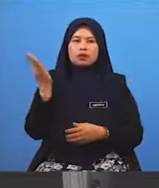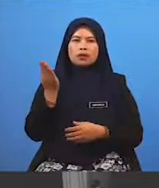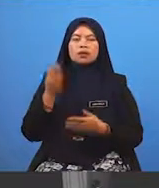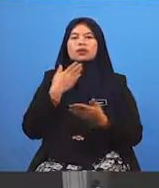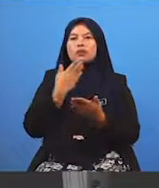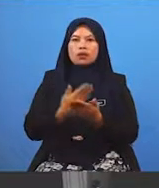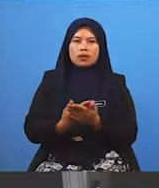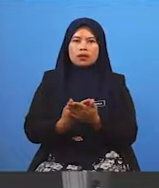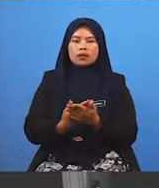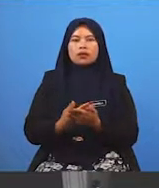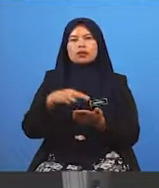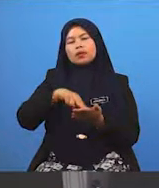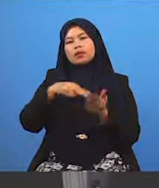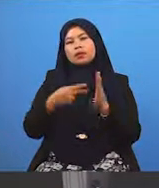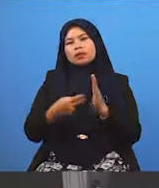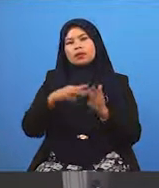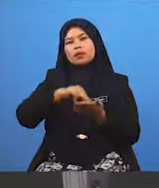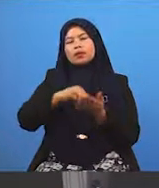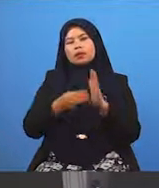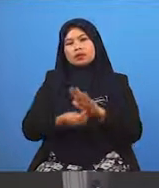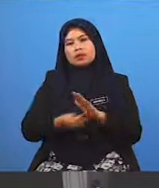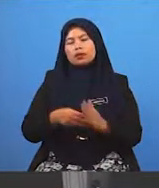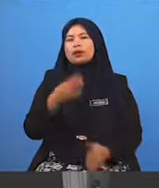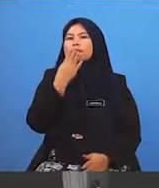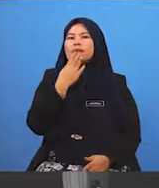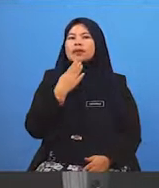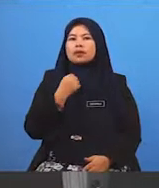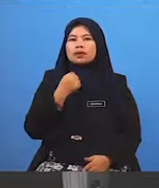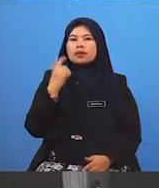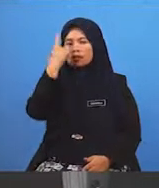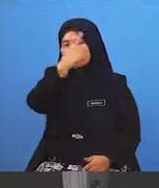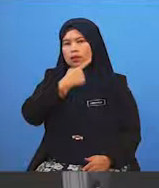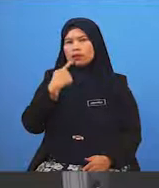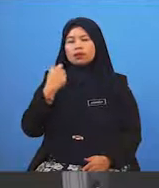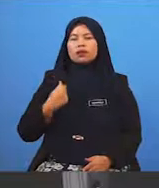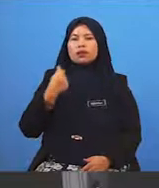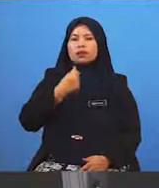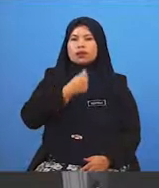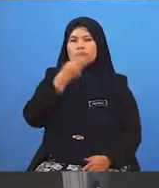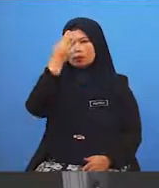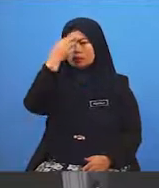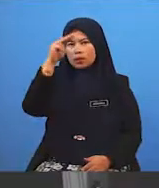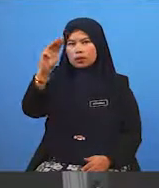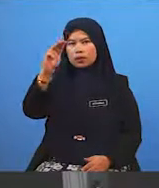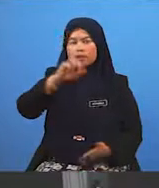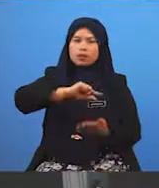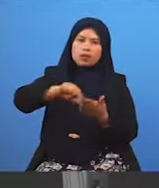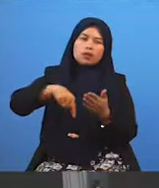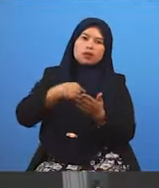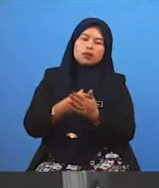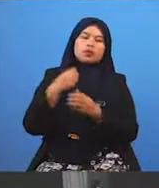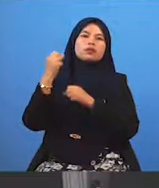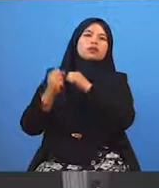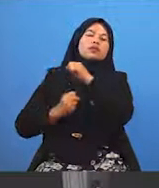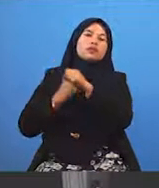keluarga bermaksud bermanis muka, berakhlak mulia dan bergaul sopan dengan mereka. Seorang lelaki